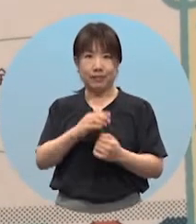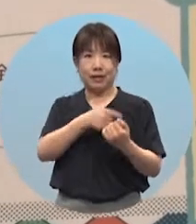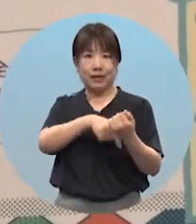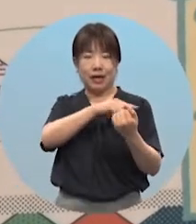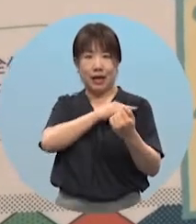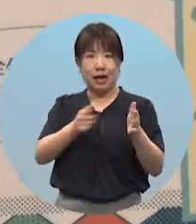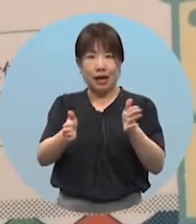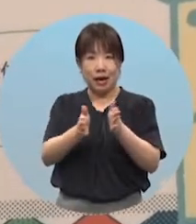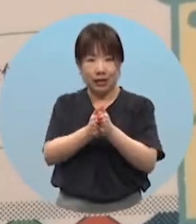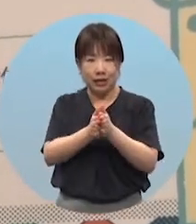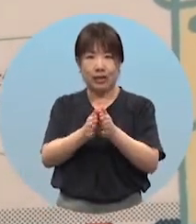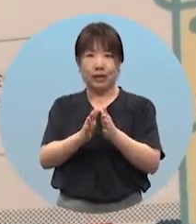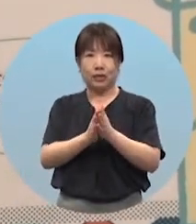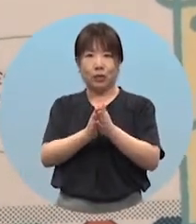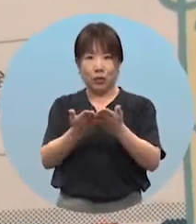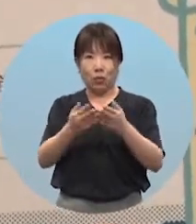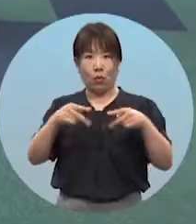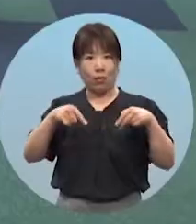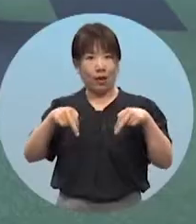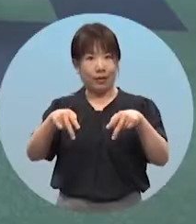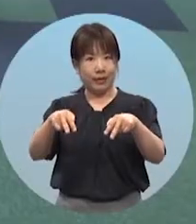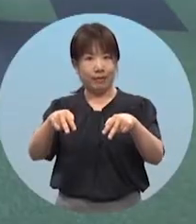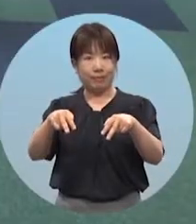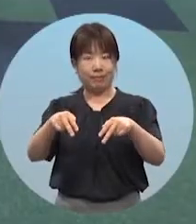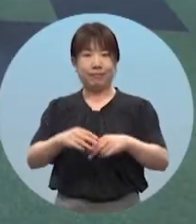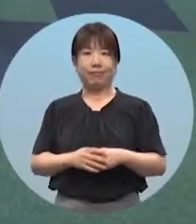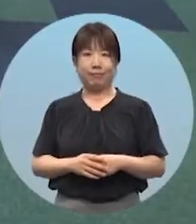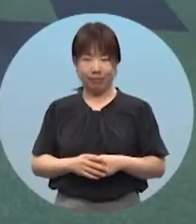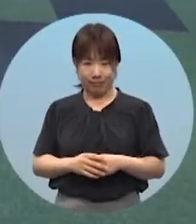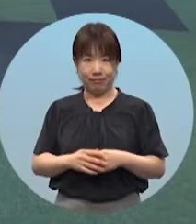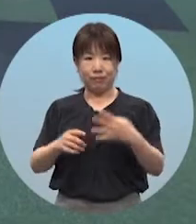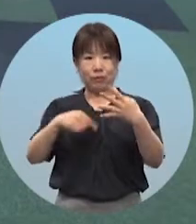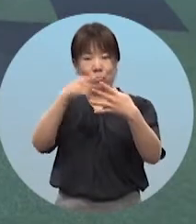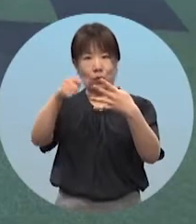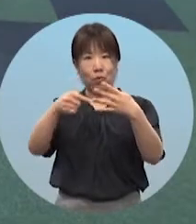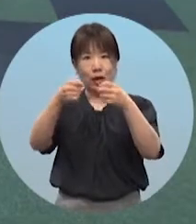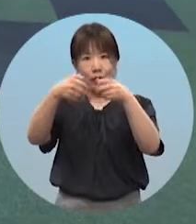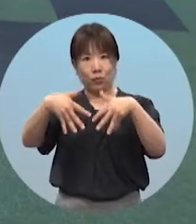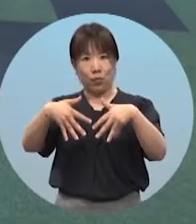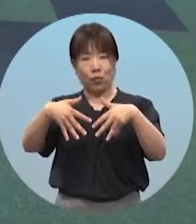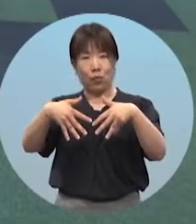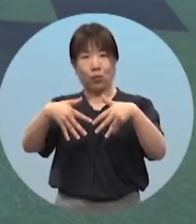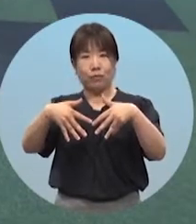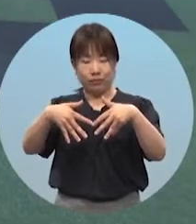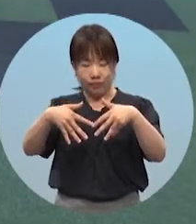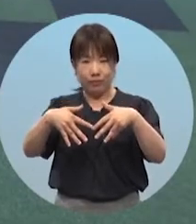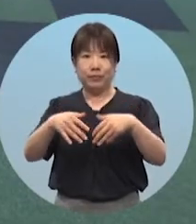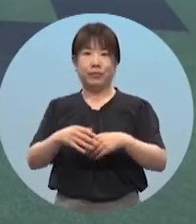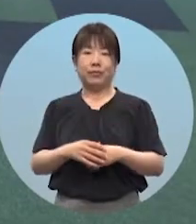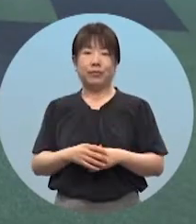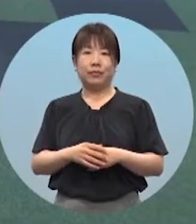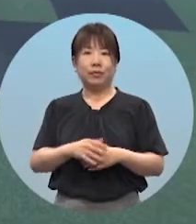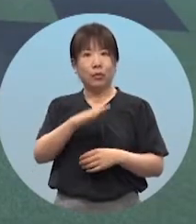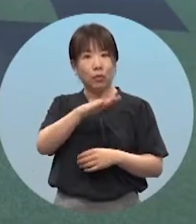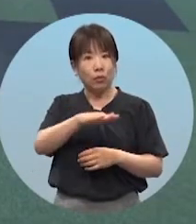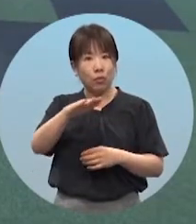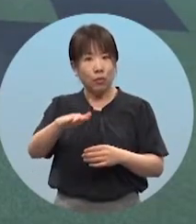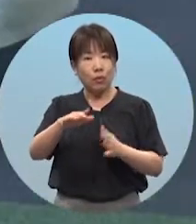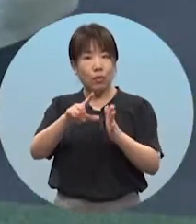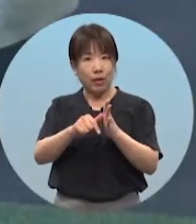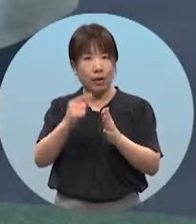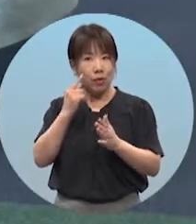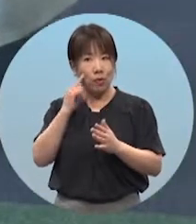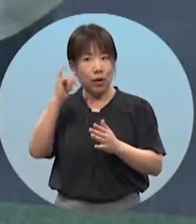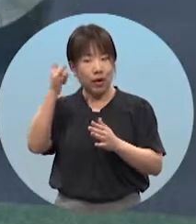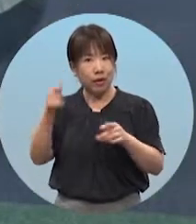ティアの4か条になっています。子どもの読書なんですけど、やっぱり図書館に来るのはお家の方に連れてきていただいたり